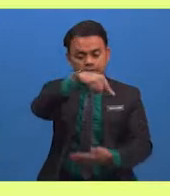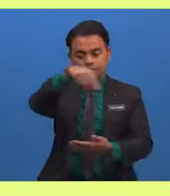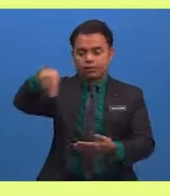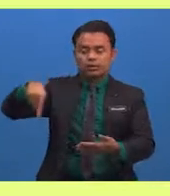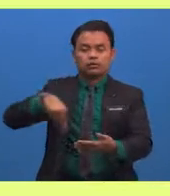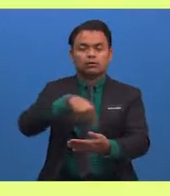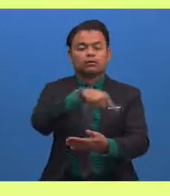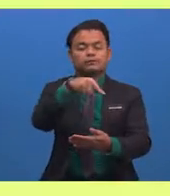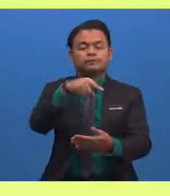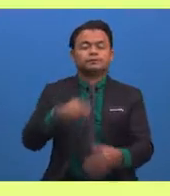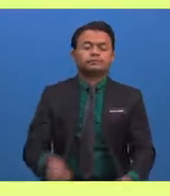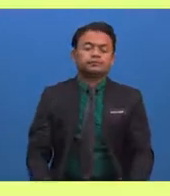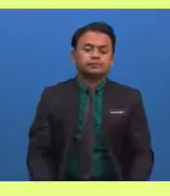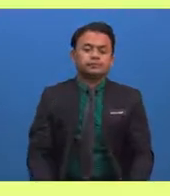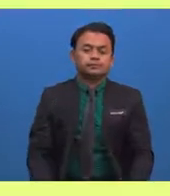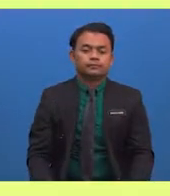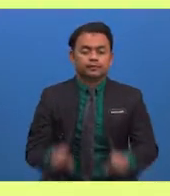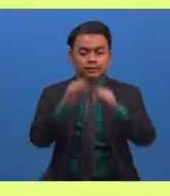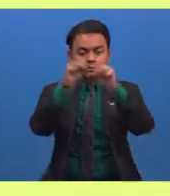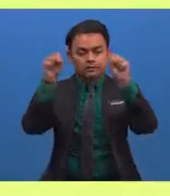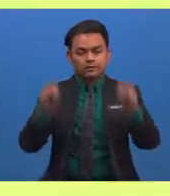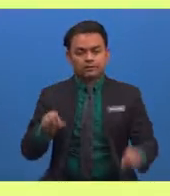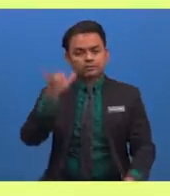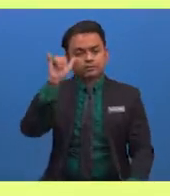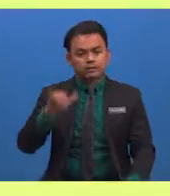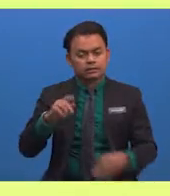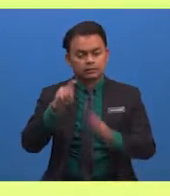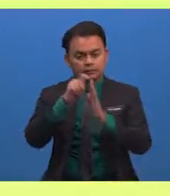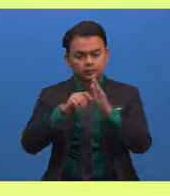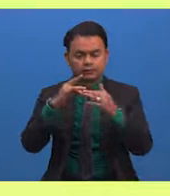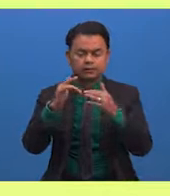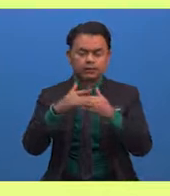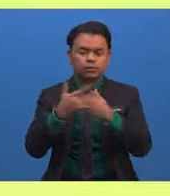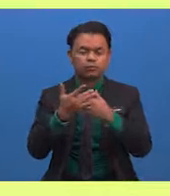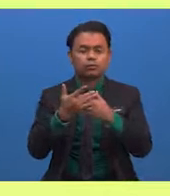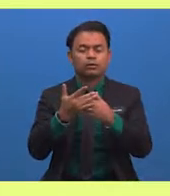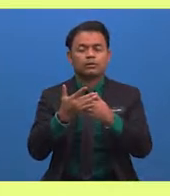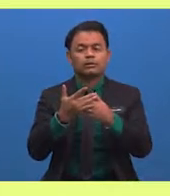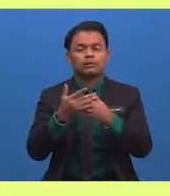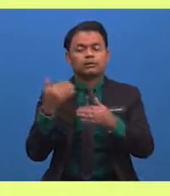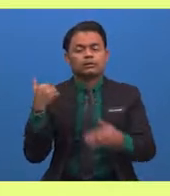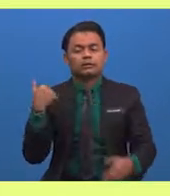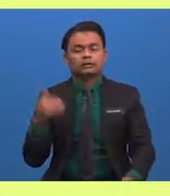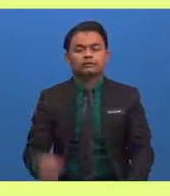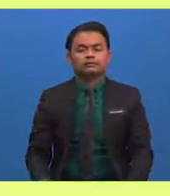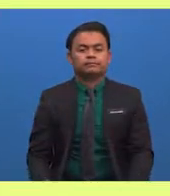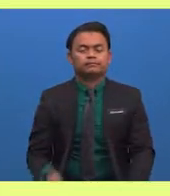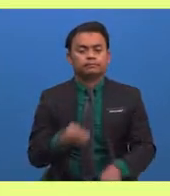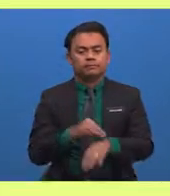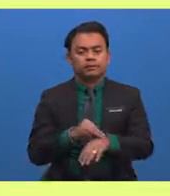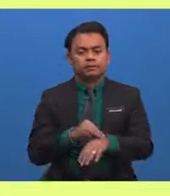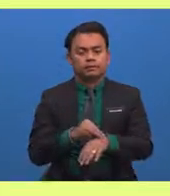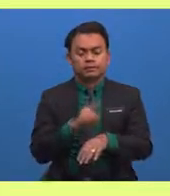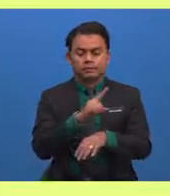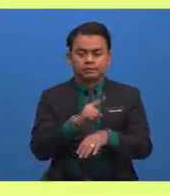sejak zaman Nabi Muhammad SAW seawal kedatangan Islam dan selepas terbinanya